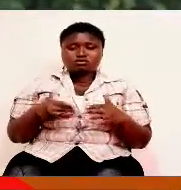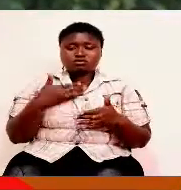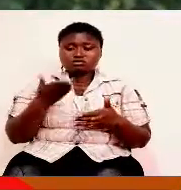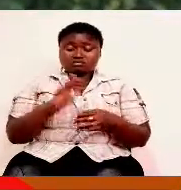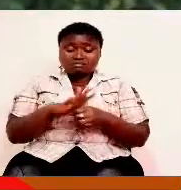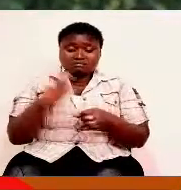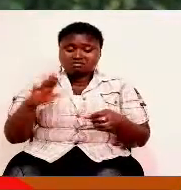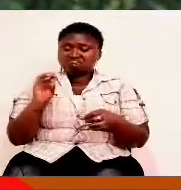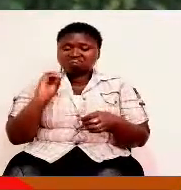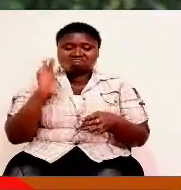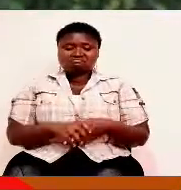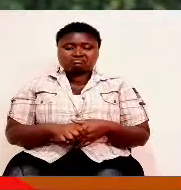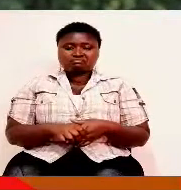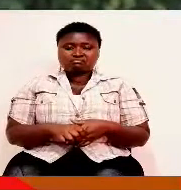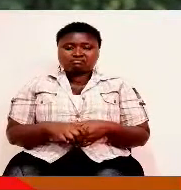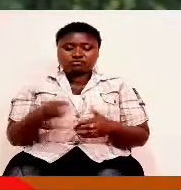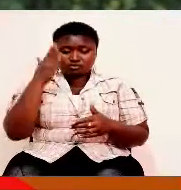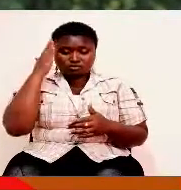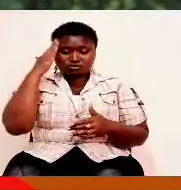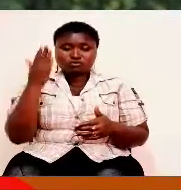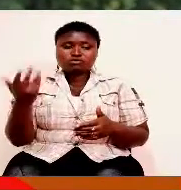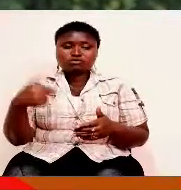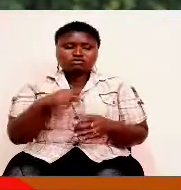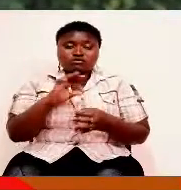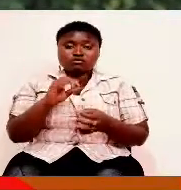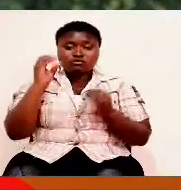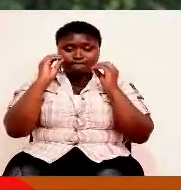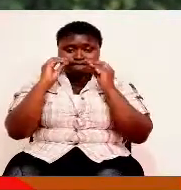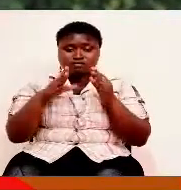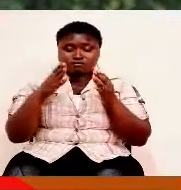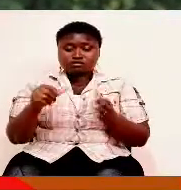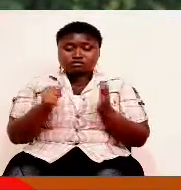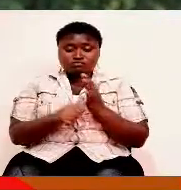tunayajua. Na kama tuta confirm kabisa hiyo shida iko,